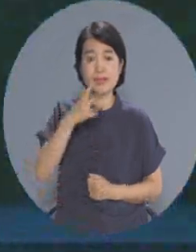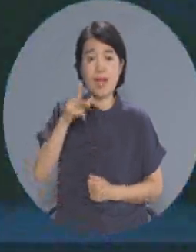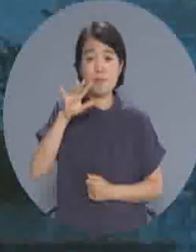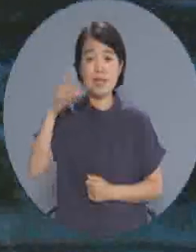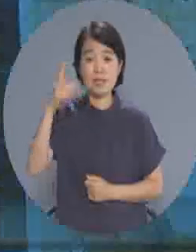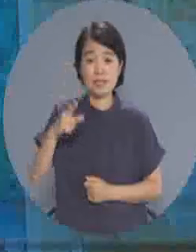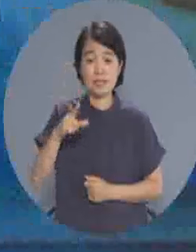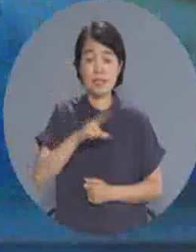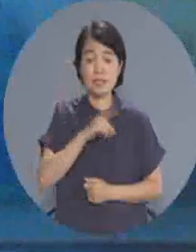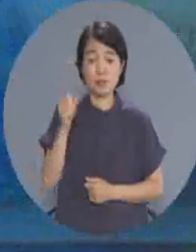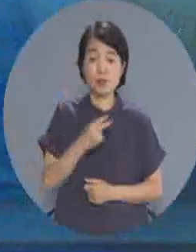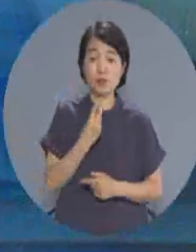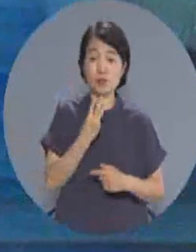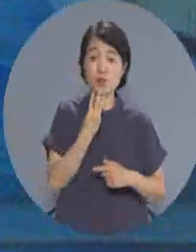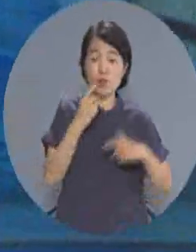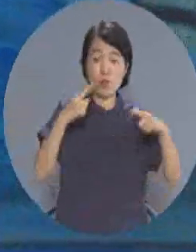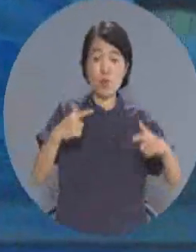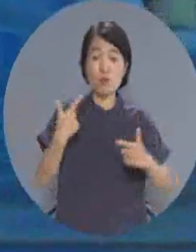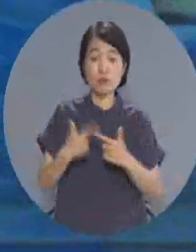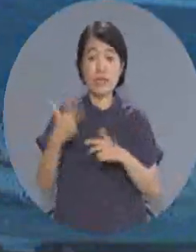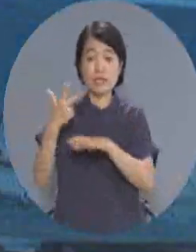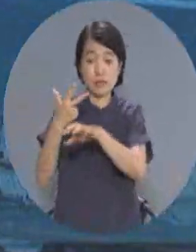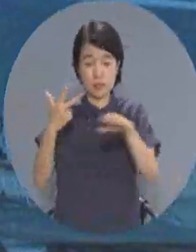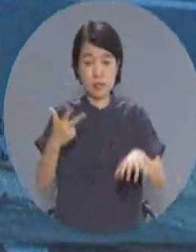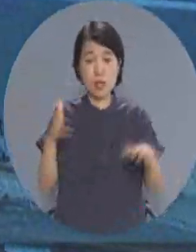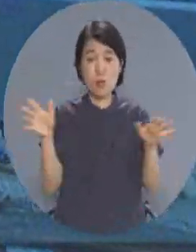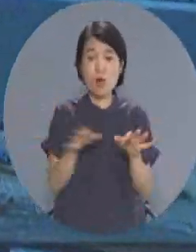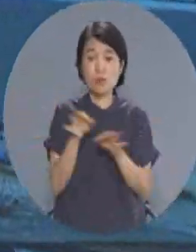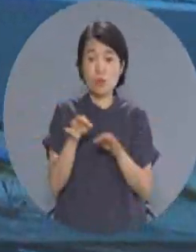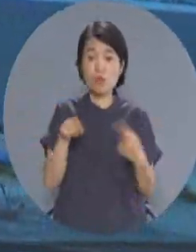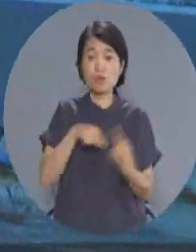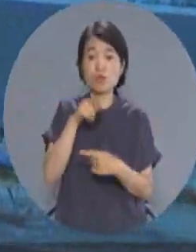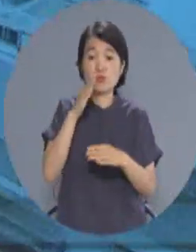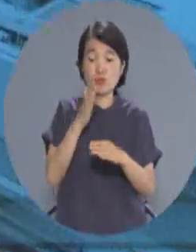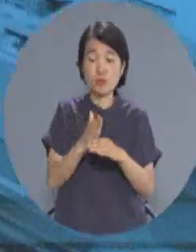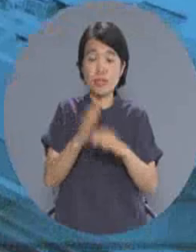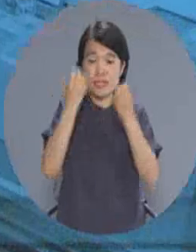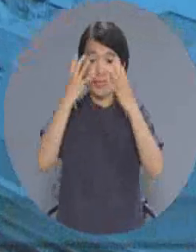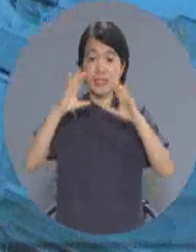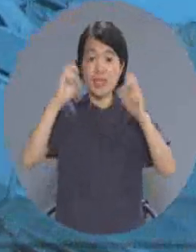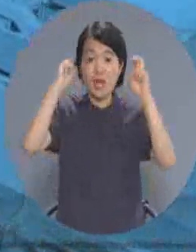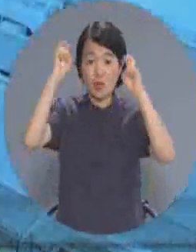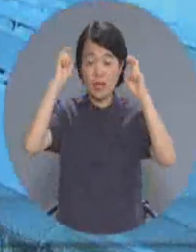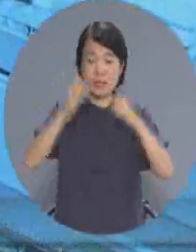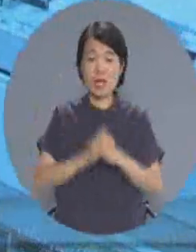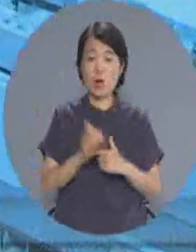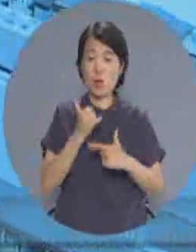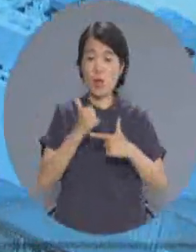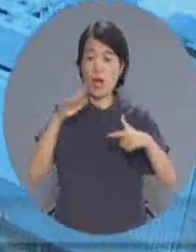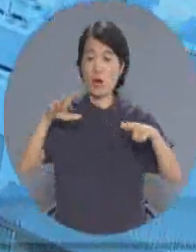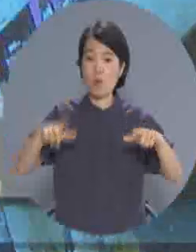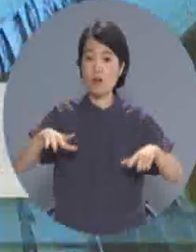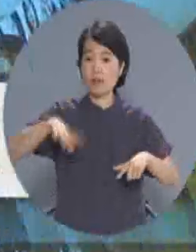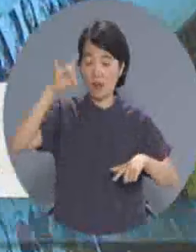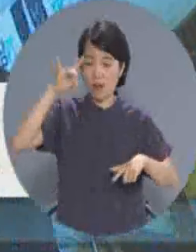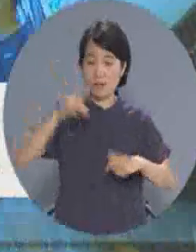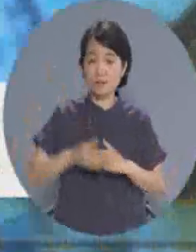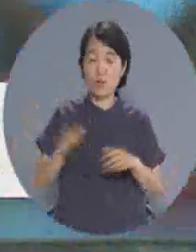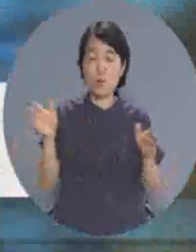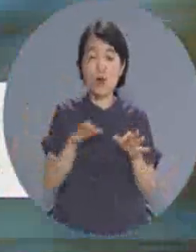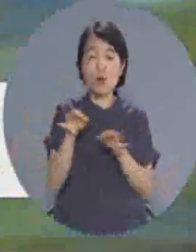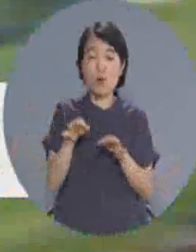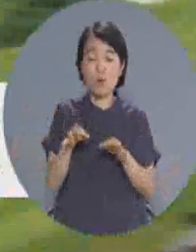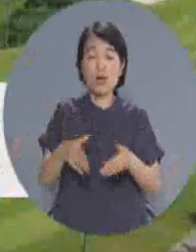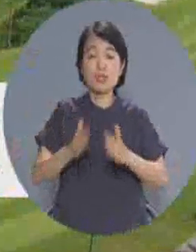스타필드라는 이름으로 수도권과 부산 등 7곳에서 복합 쇼핑몰을 운영 중인 신세계그룹. 호남권 최초의 스타필드 출점